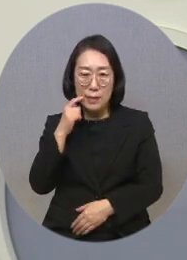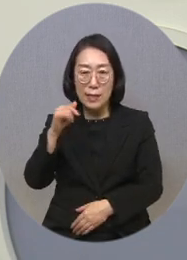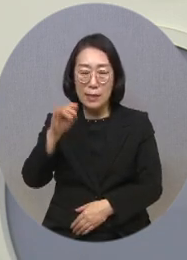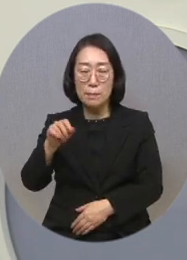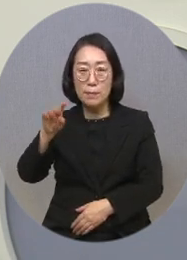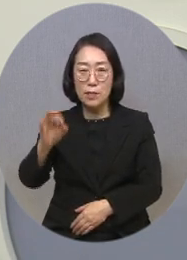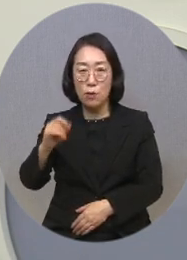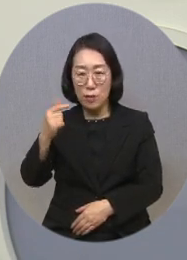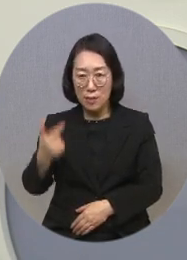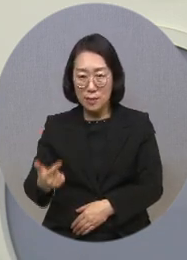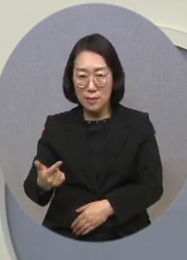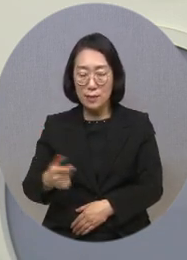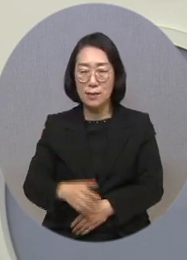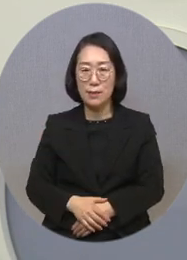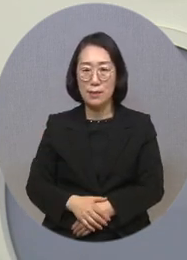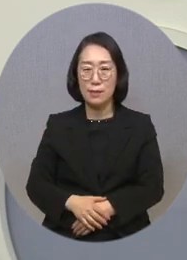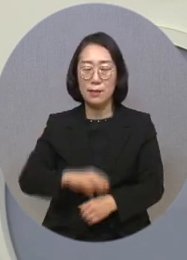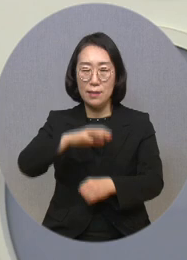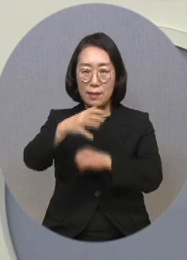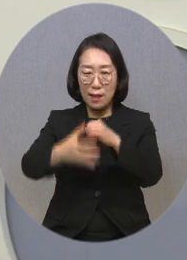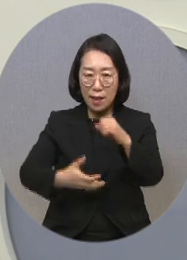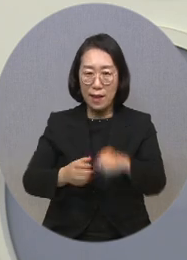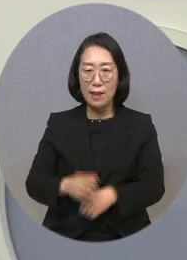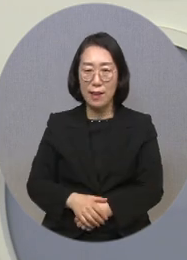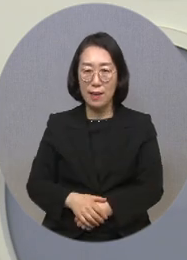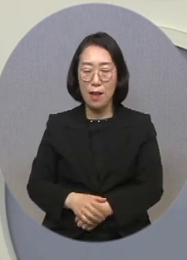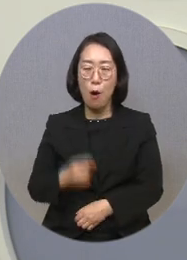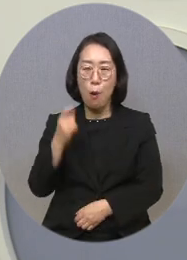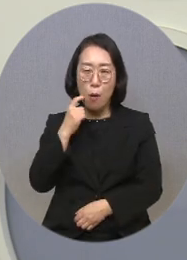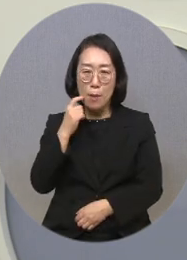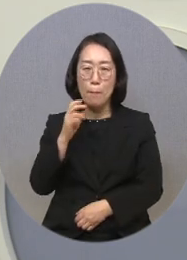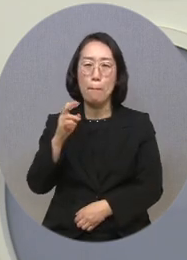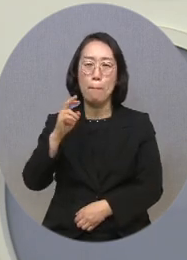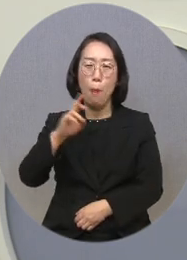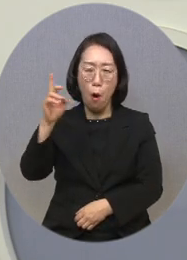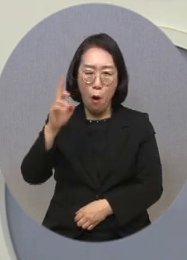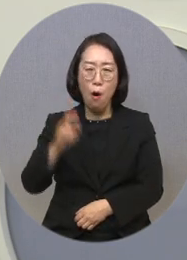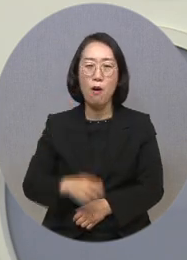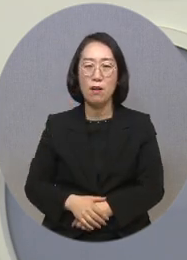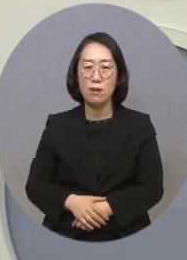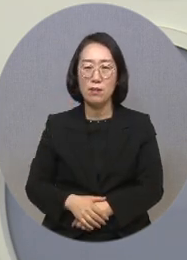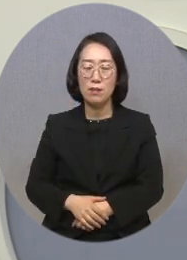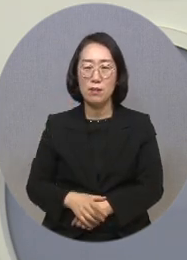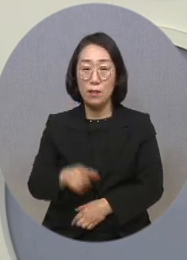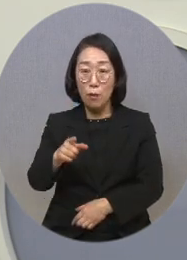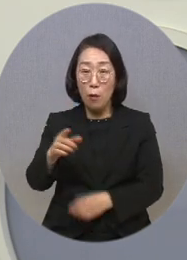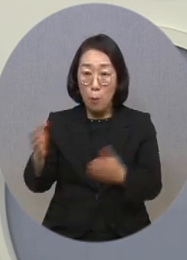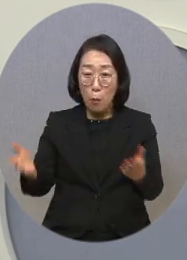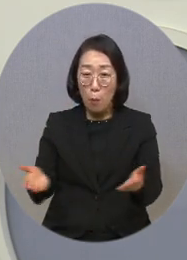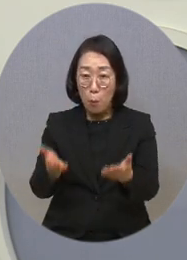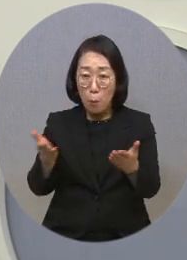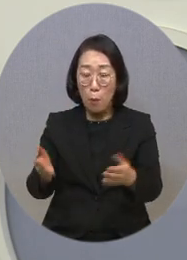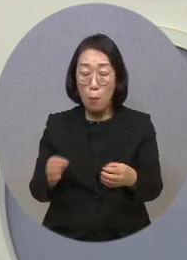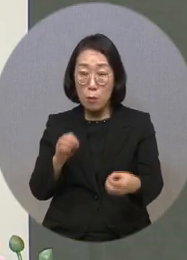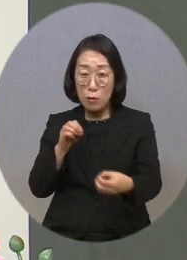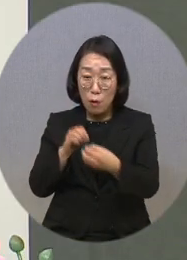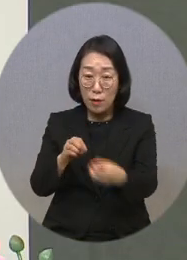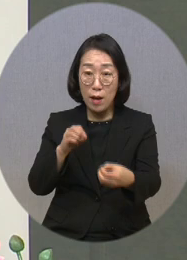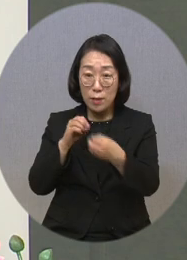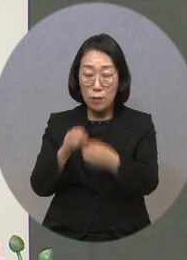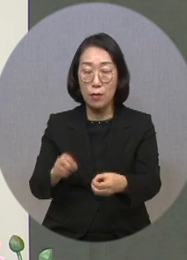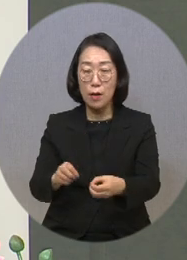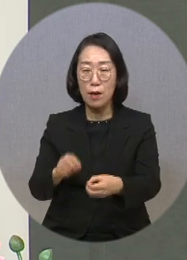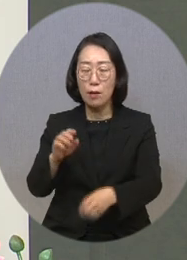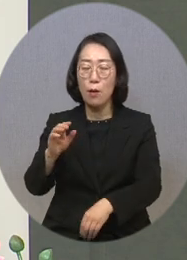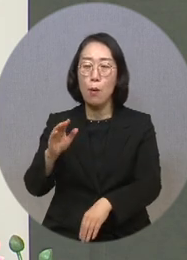김정은이도 세계의 늑대 소년이 돼서 그것으로 대선에 어떤 기폭이 되거나 영향이 되거나